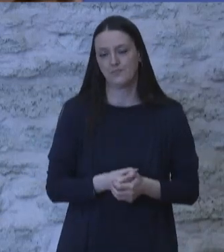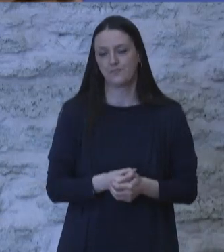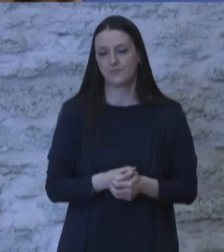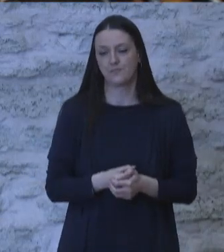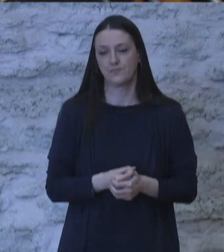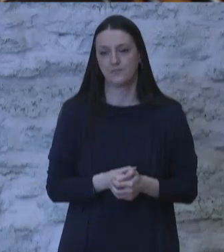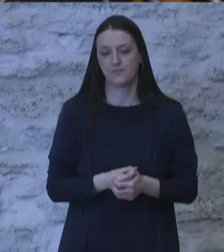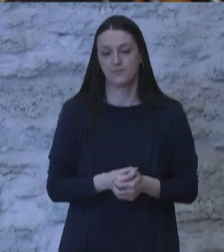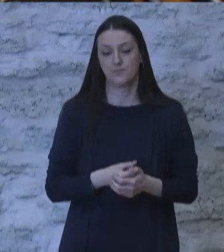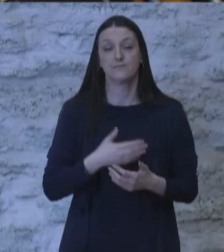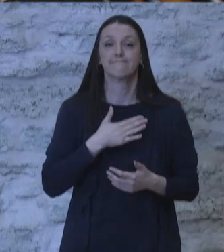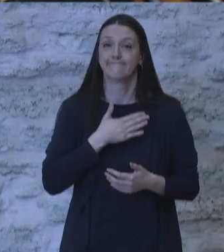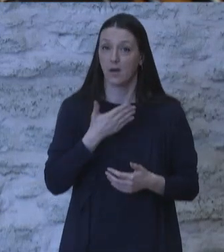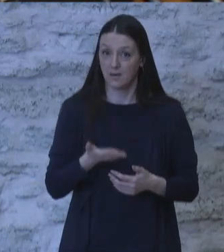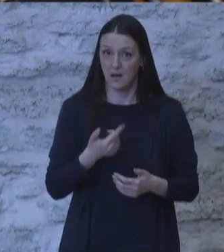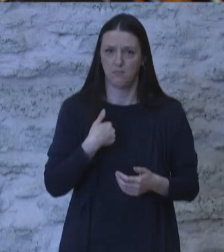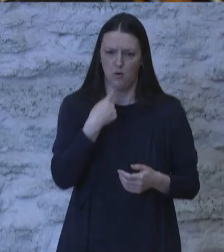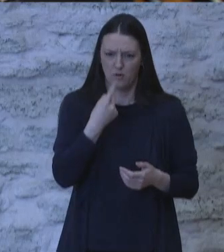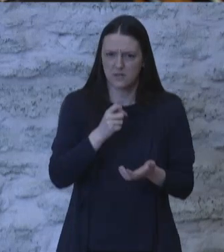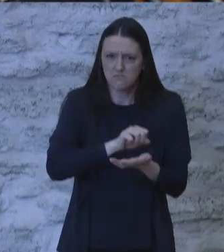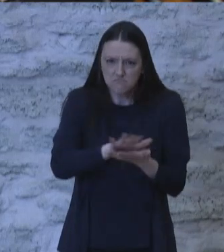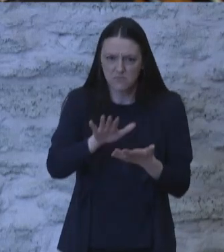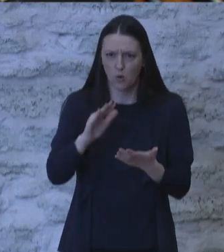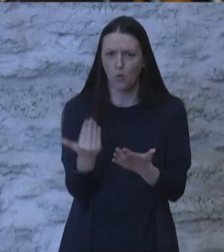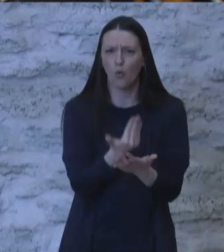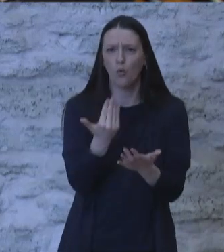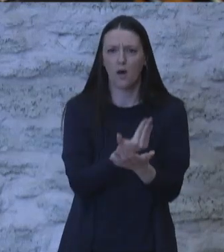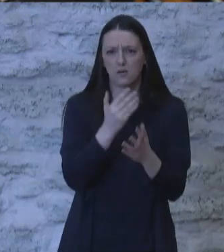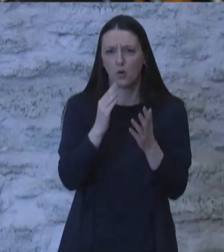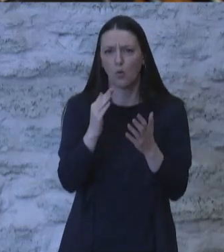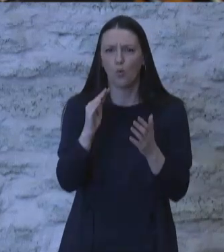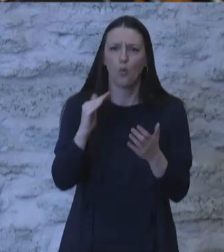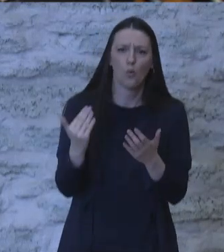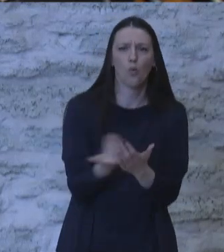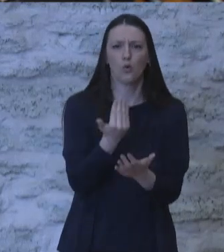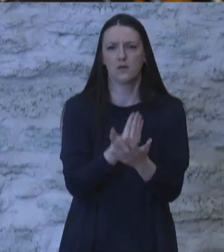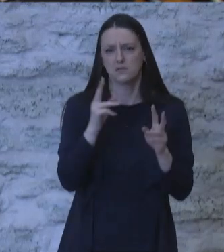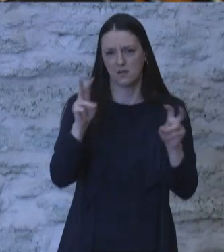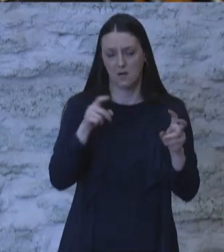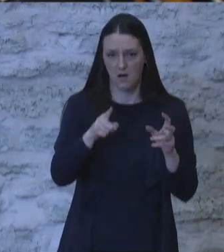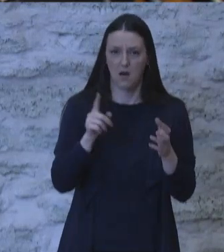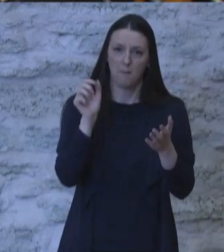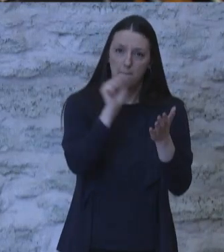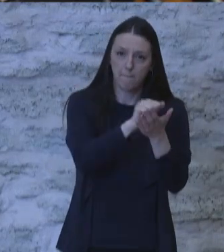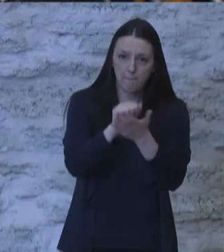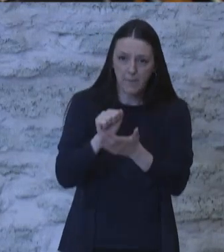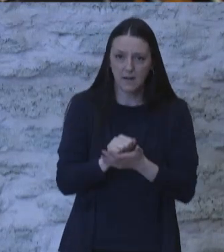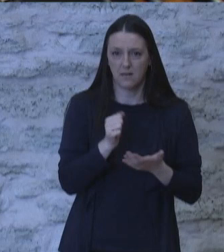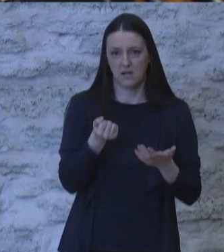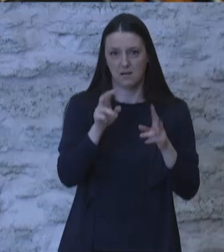Aitäh. Ma viitasin väljaandele uued uudis, et pealkirja tasemel, tekstide piltide tasemel on